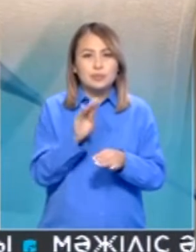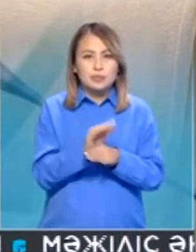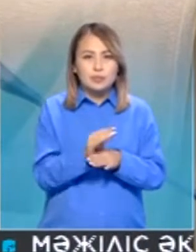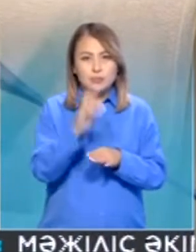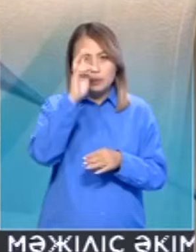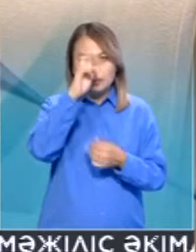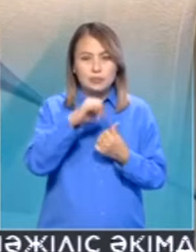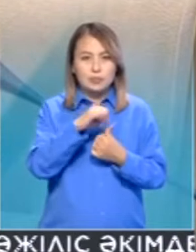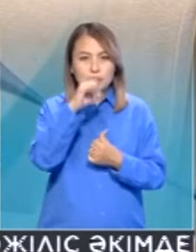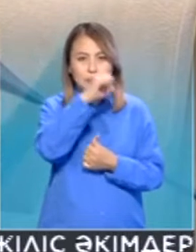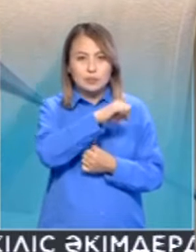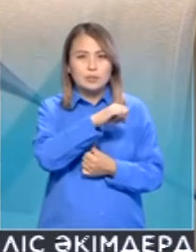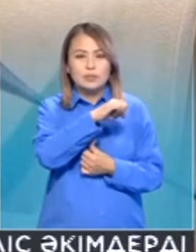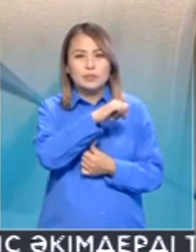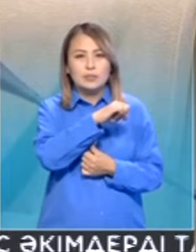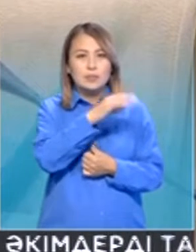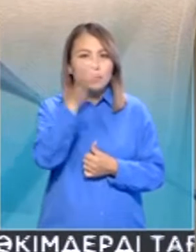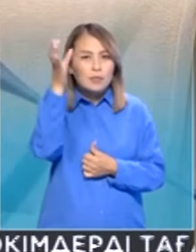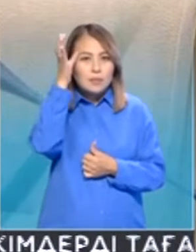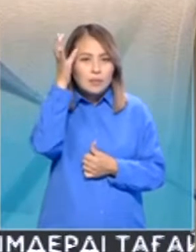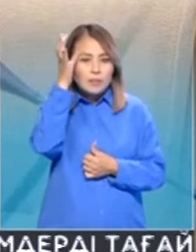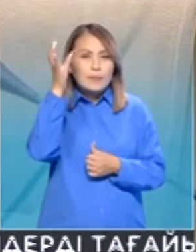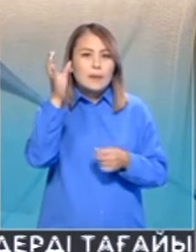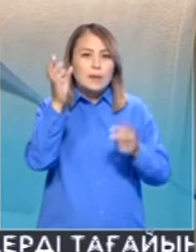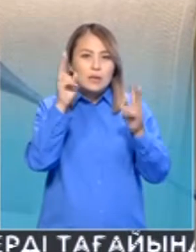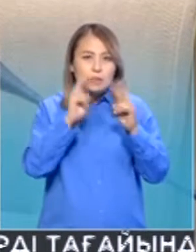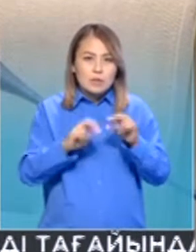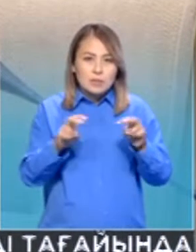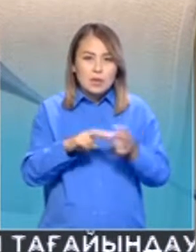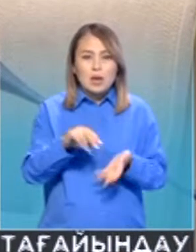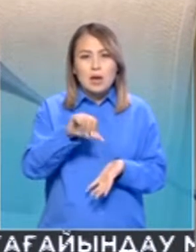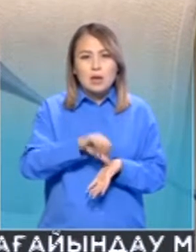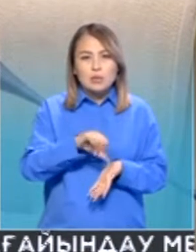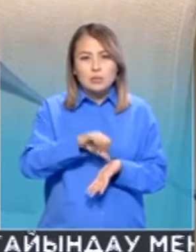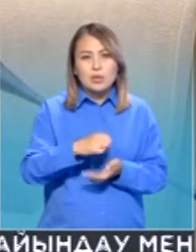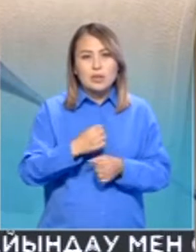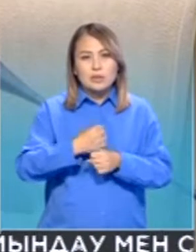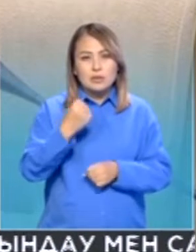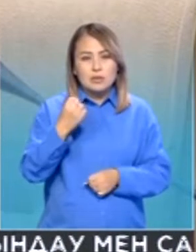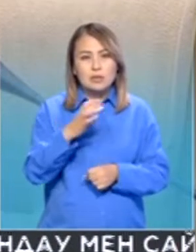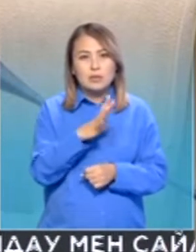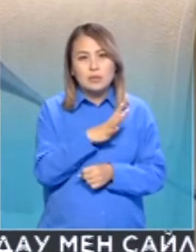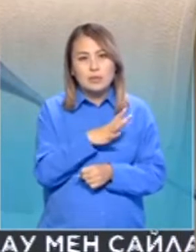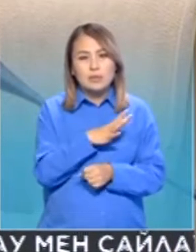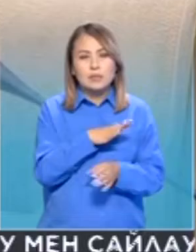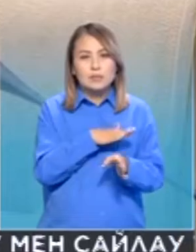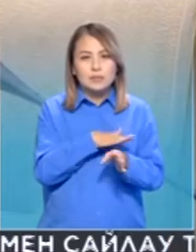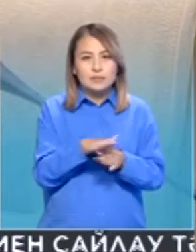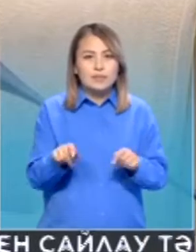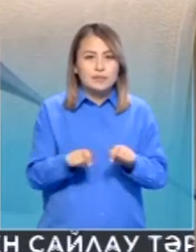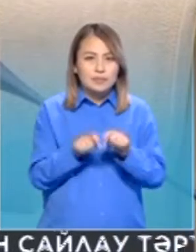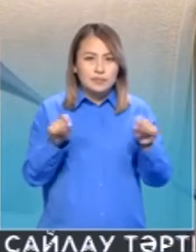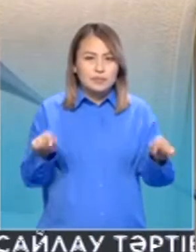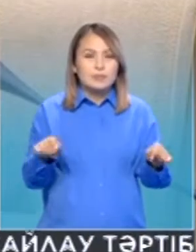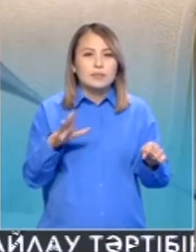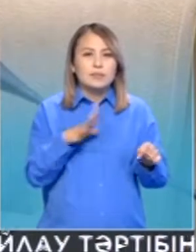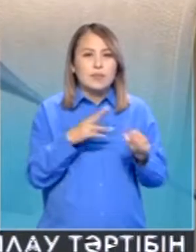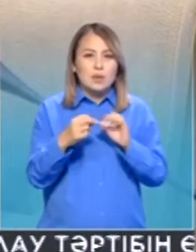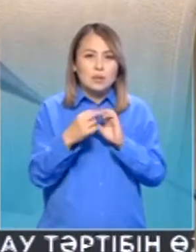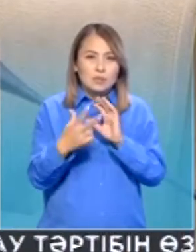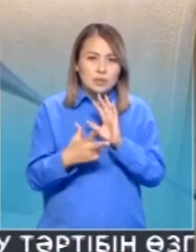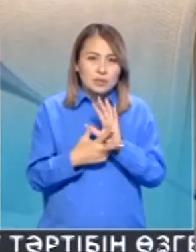үкіметтік емес ұйымдары өкілдерінің ғалымдар мен сарапшылардың қатысуымен заң жобасының тұсаукесері және жұмыс тобының